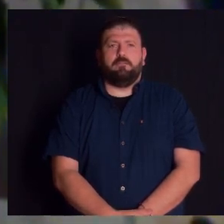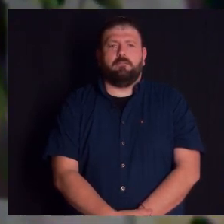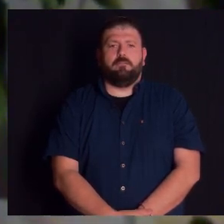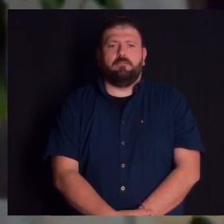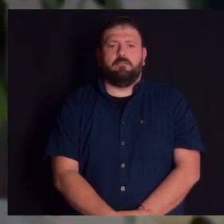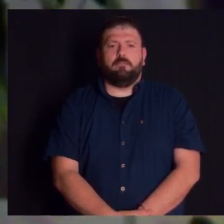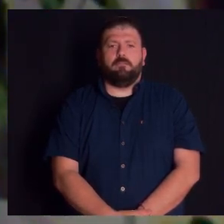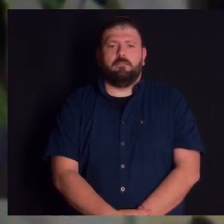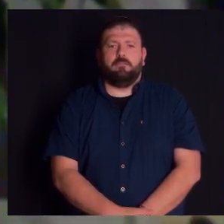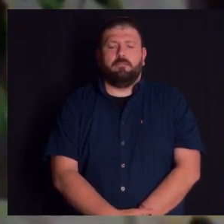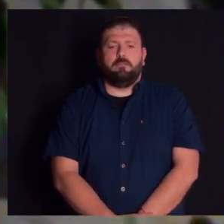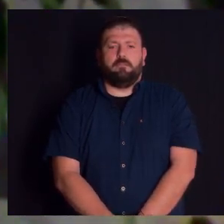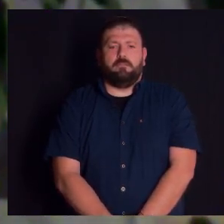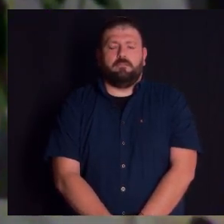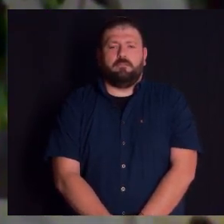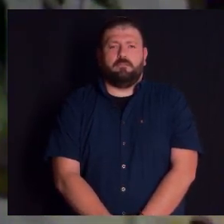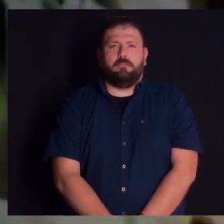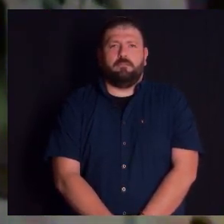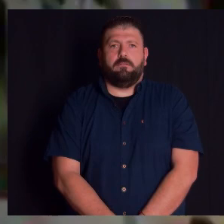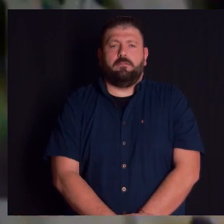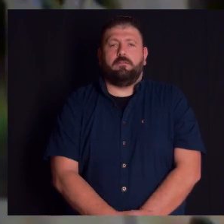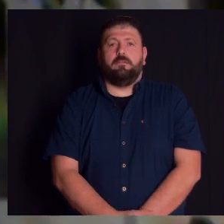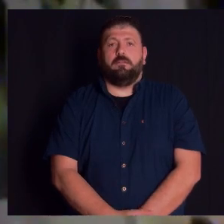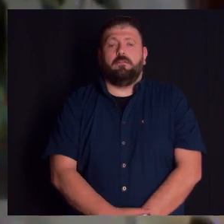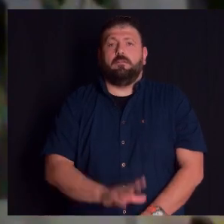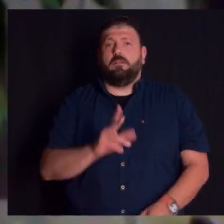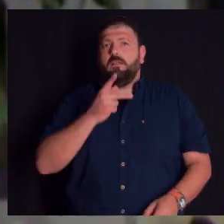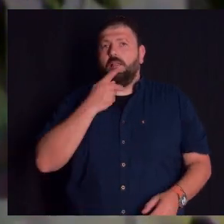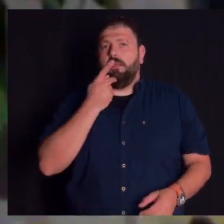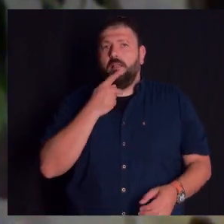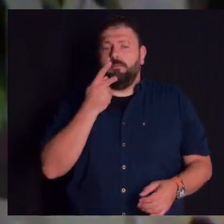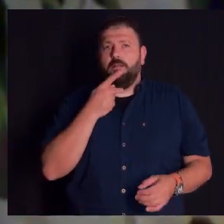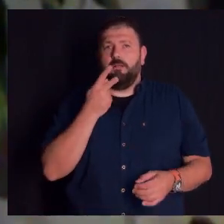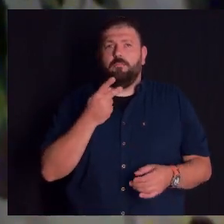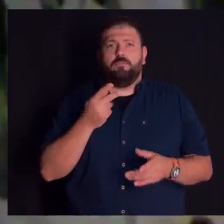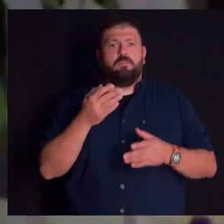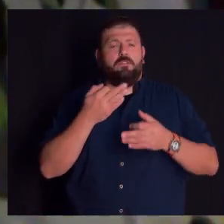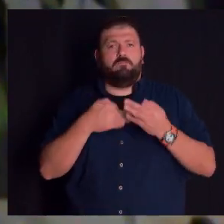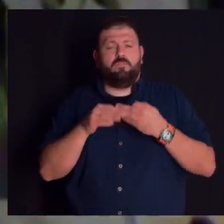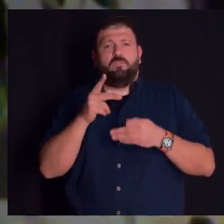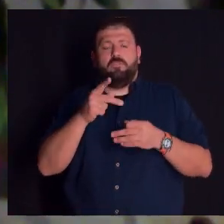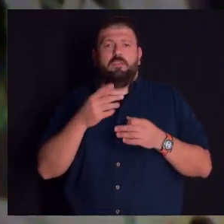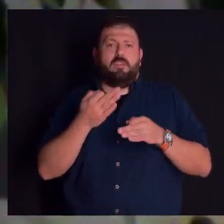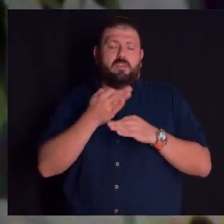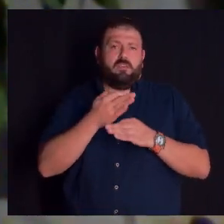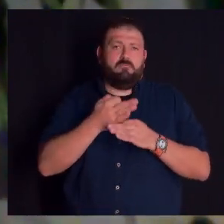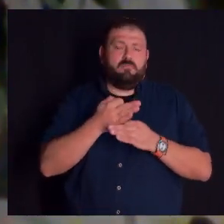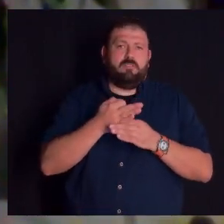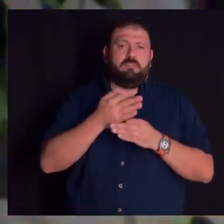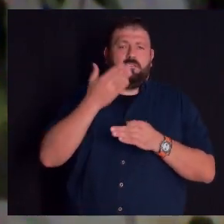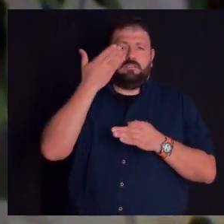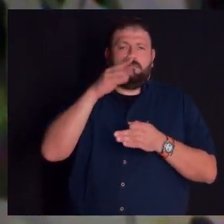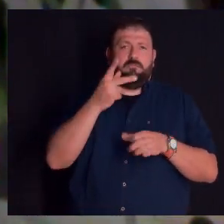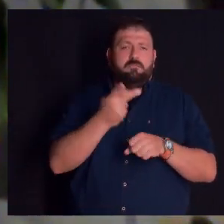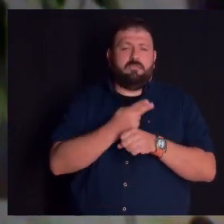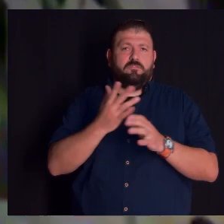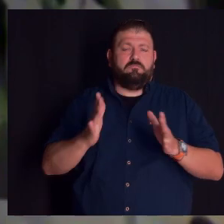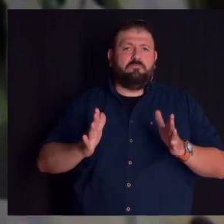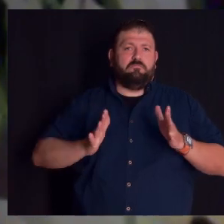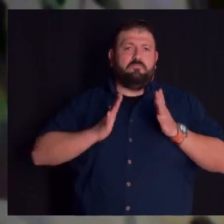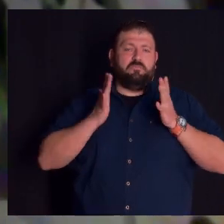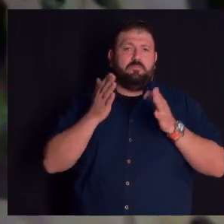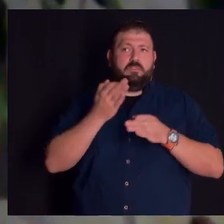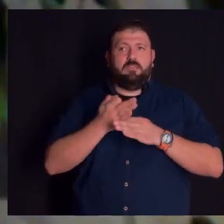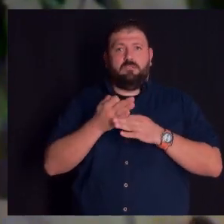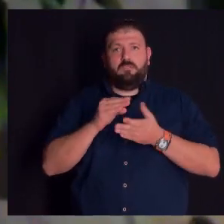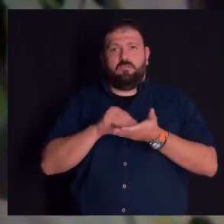ситуацию в каждой структуре. hablamos We de la situación talk que about surgió, que existe, things that come